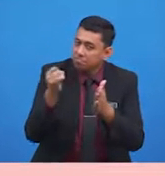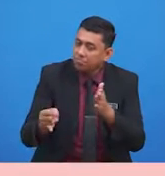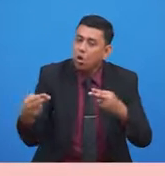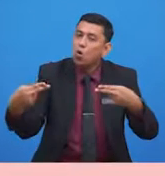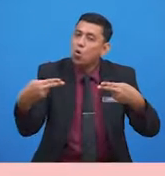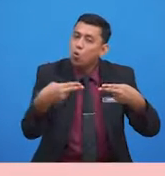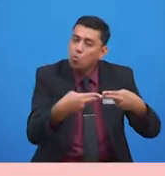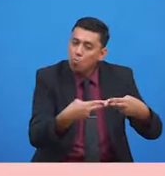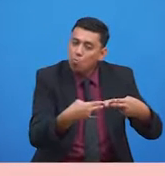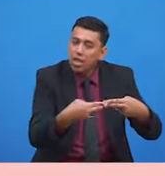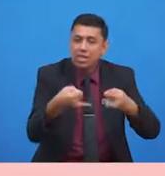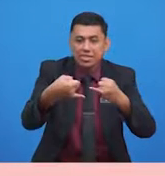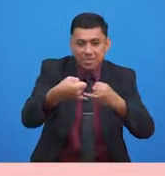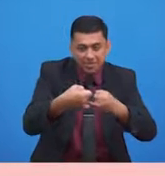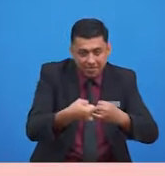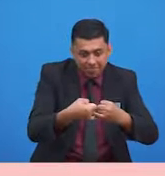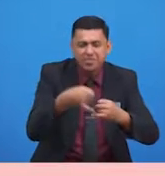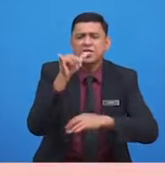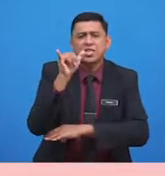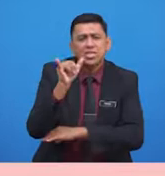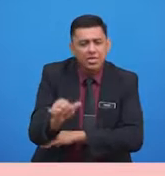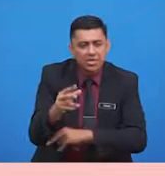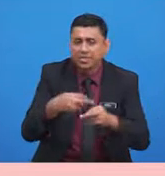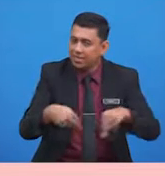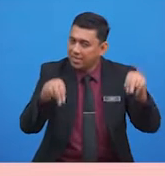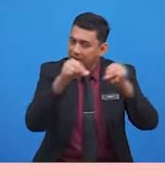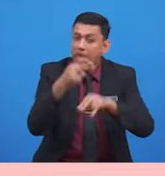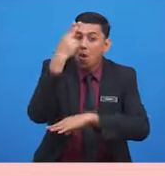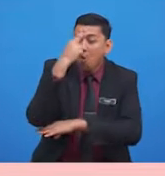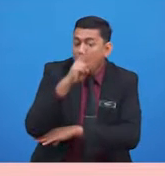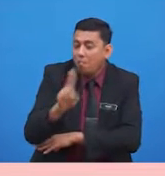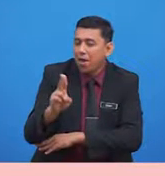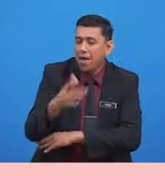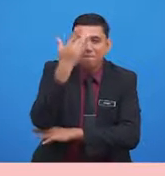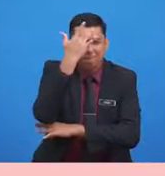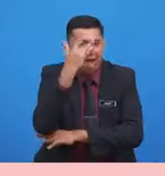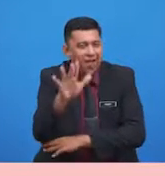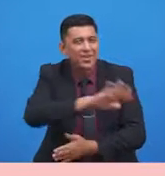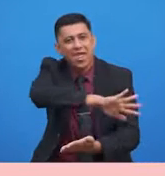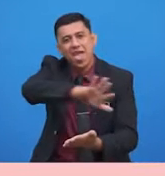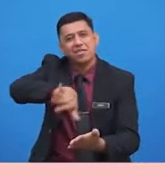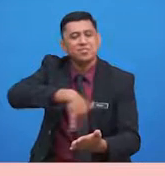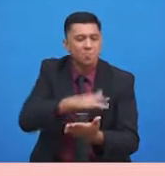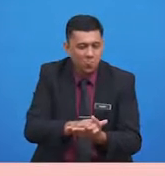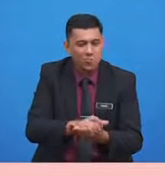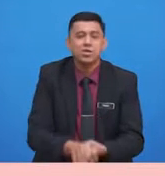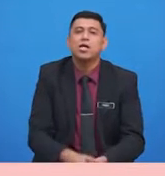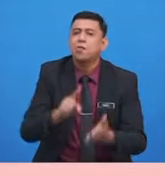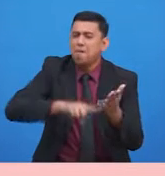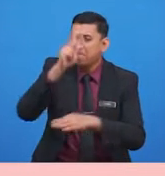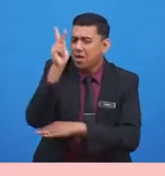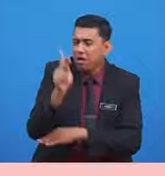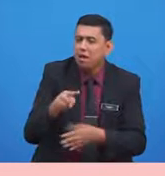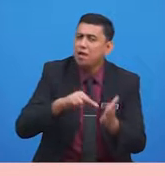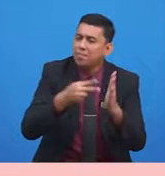hubungan terjalin. Ya, nilai hormat. Pandai semua. Apakah